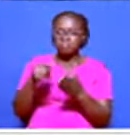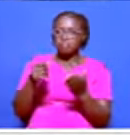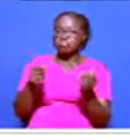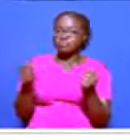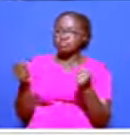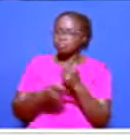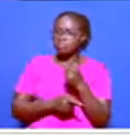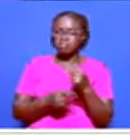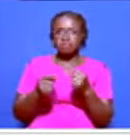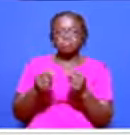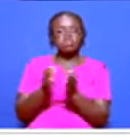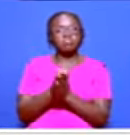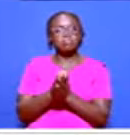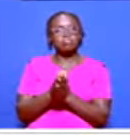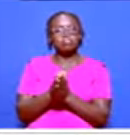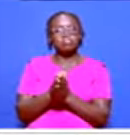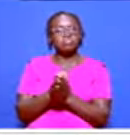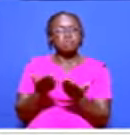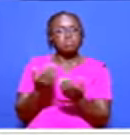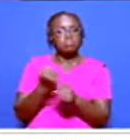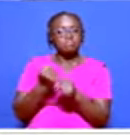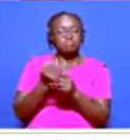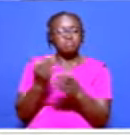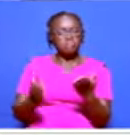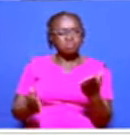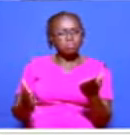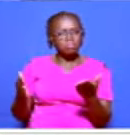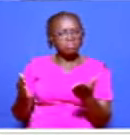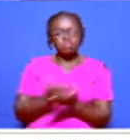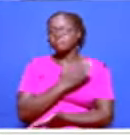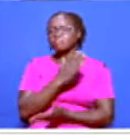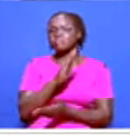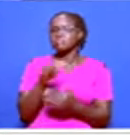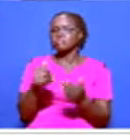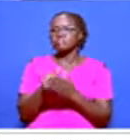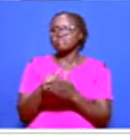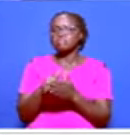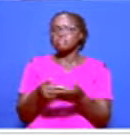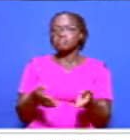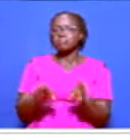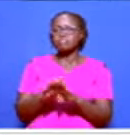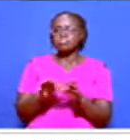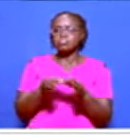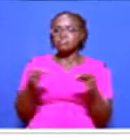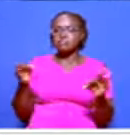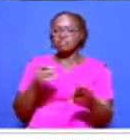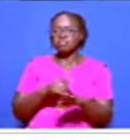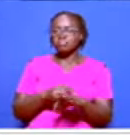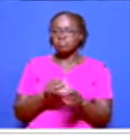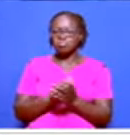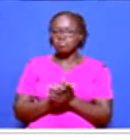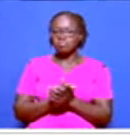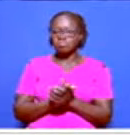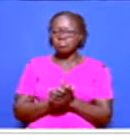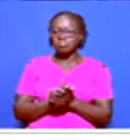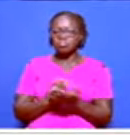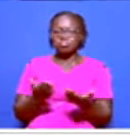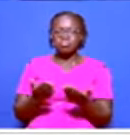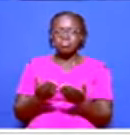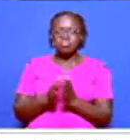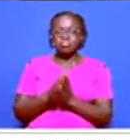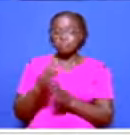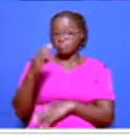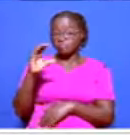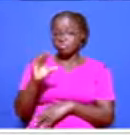wake kuachisha kazi wafanye kazi na kuifunga hoteli hiyo kwa muda usiojulikana. Medi Morad, ambaye ni msimamizi mkuu